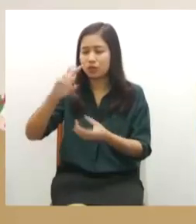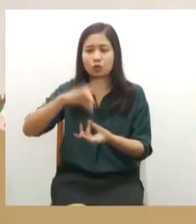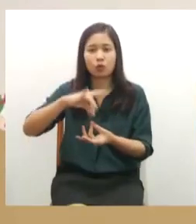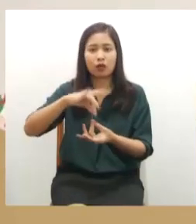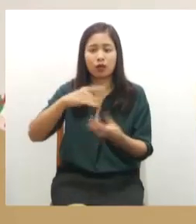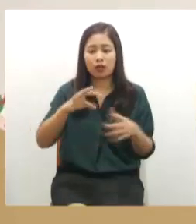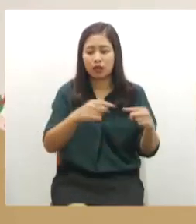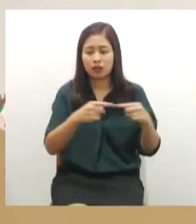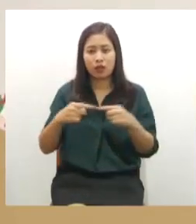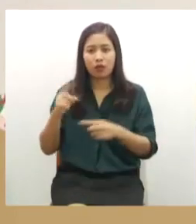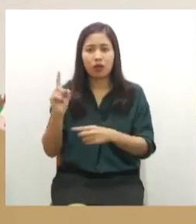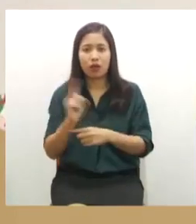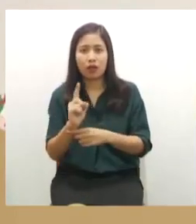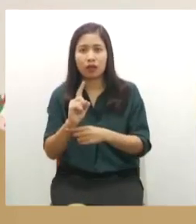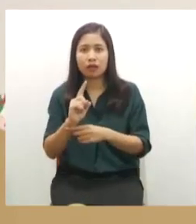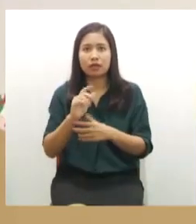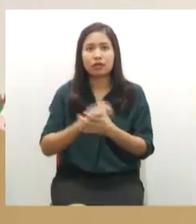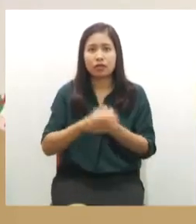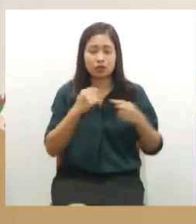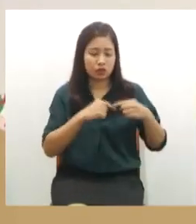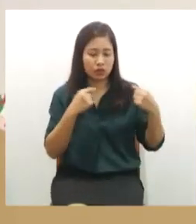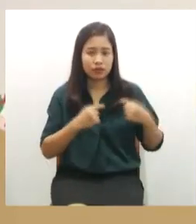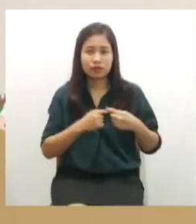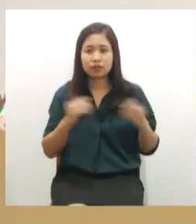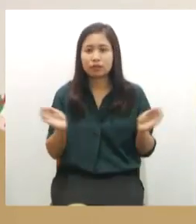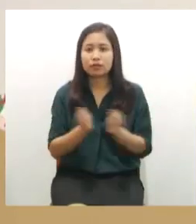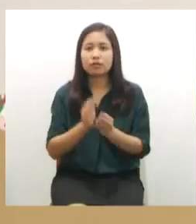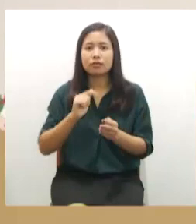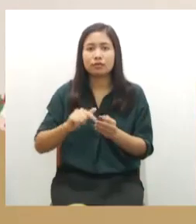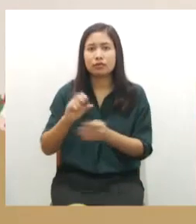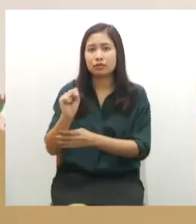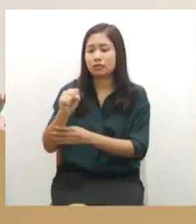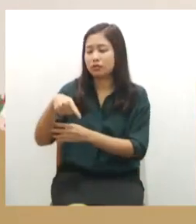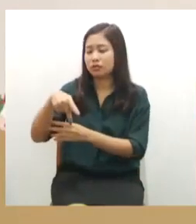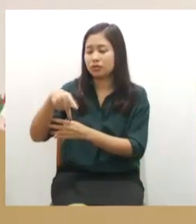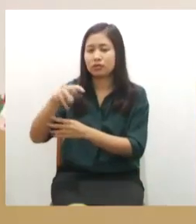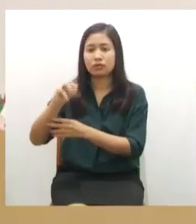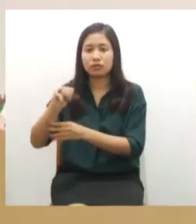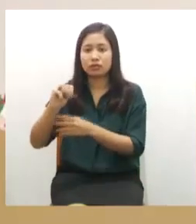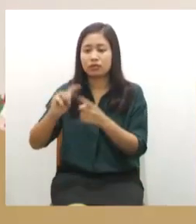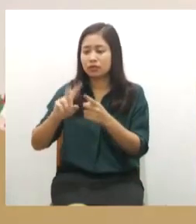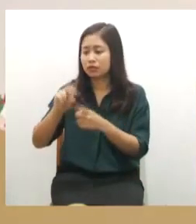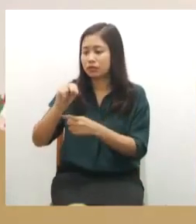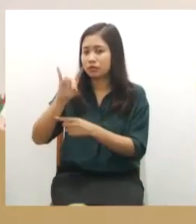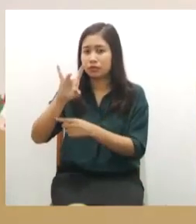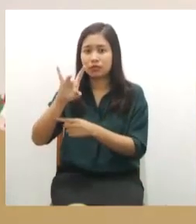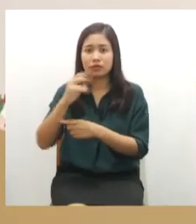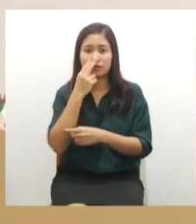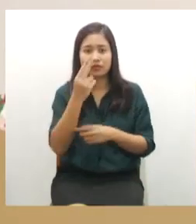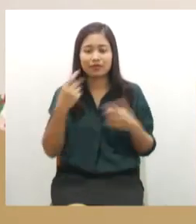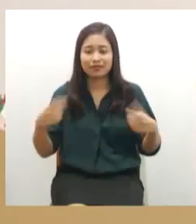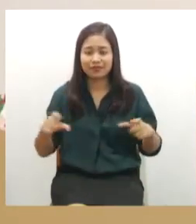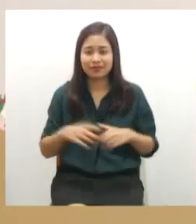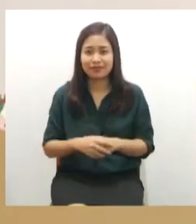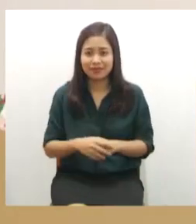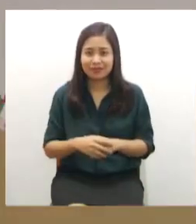ย VTR นสท.หัวใจดวงเดียวกันของสำนักงานเขตพื้นที่การศึกษามัธยมศึกษาเขต38ไปชมกันเลยครับ ไปชมกันเลยค่